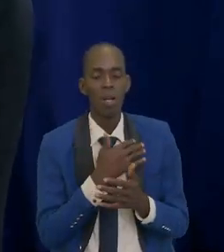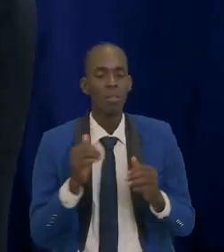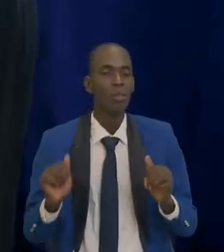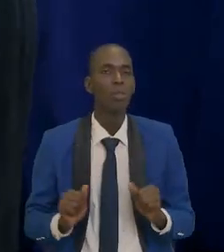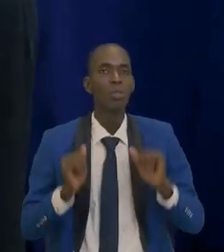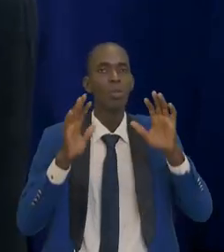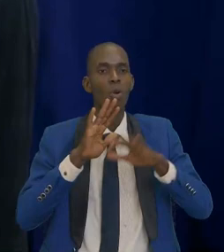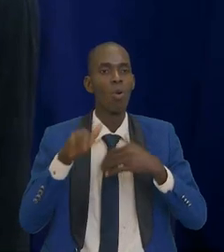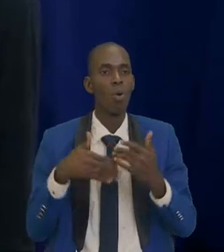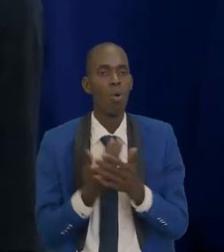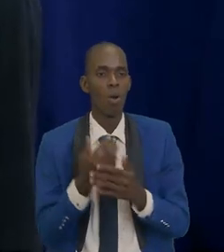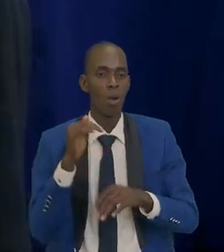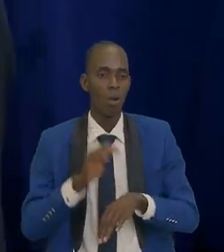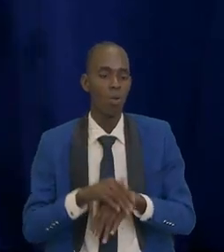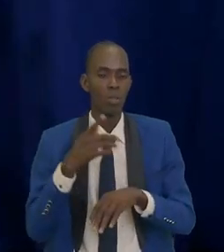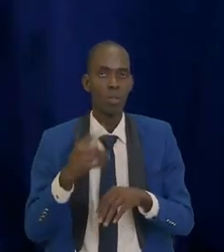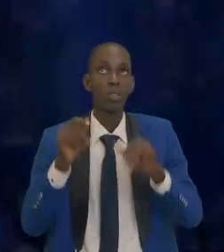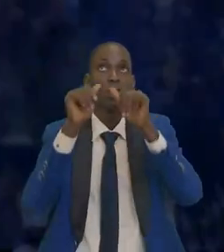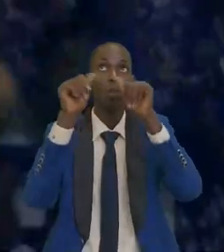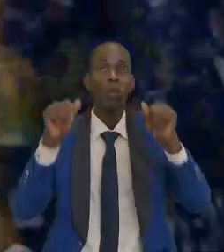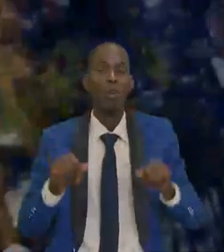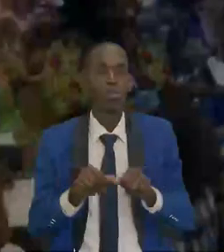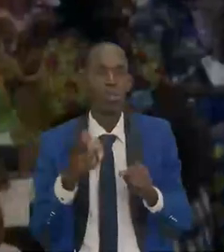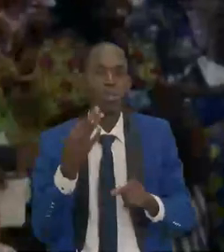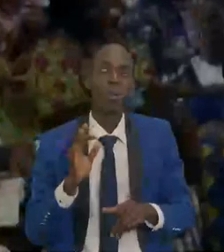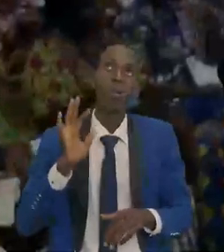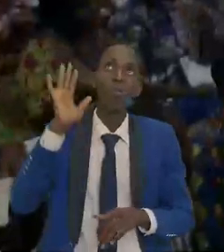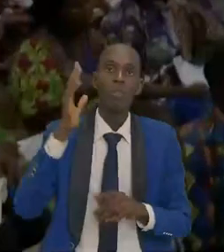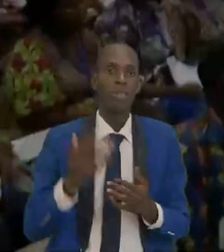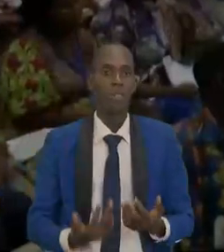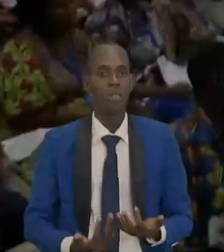abandonnant tout sur l'autel du sacrifice.